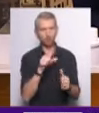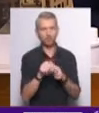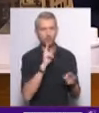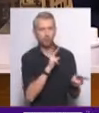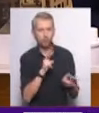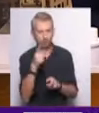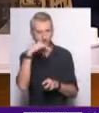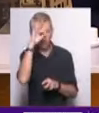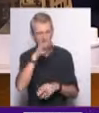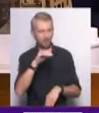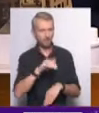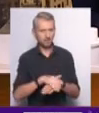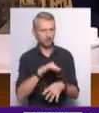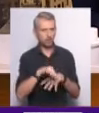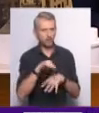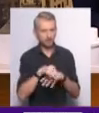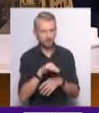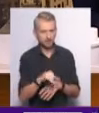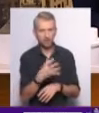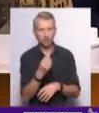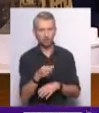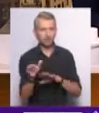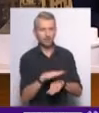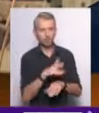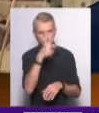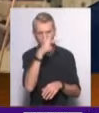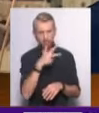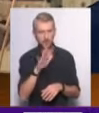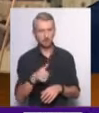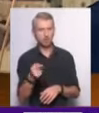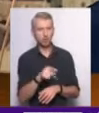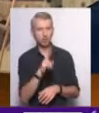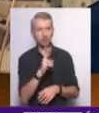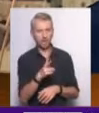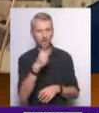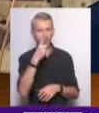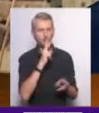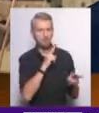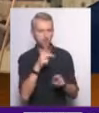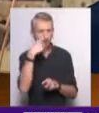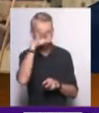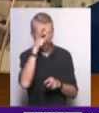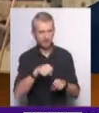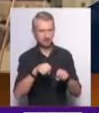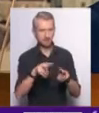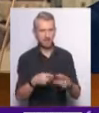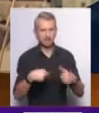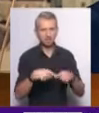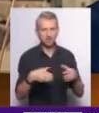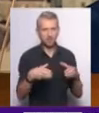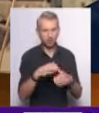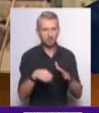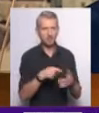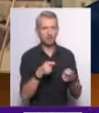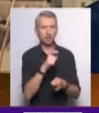є фактично садистами. Ще не пройшло навіть 3 місяці після того, як патрульна поліція, спеціальні підрозділи під керівництвом